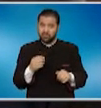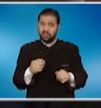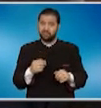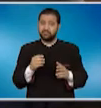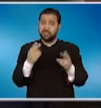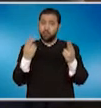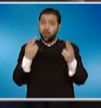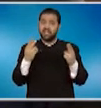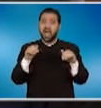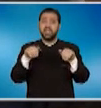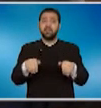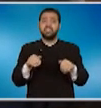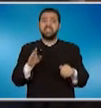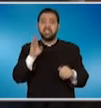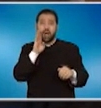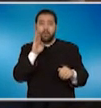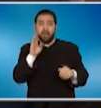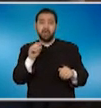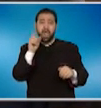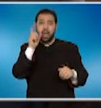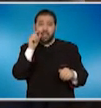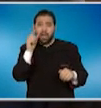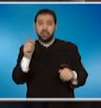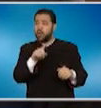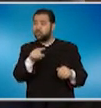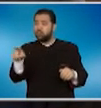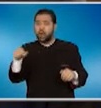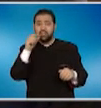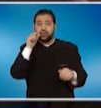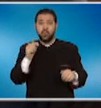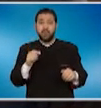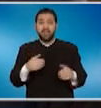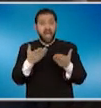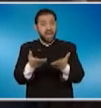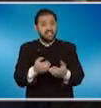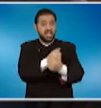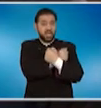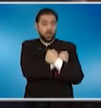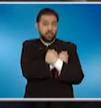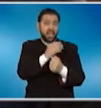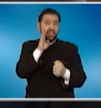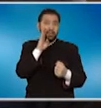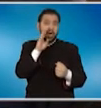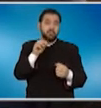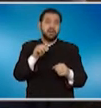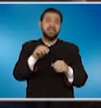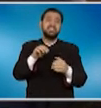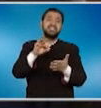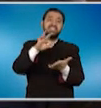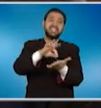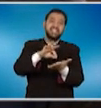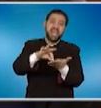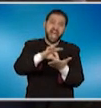mai fi văzut în necesară prezența părinților, prezența celorlalți. A lăsat ca iubirea de oameni să se sădească tocmai prin acest mod